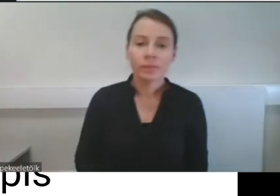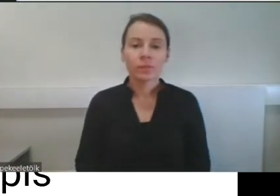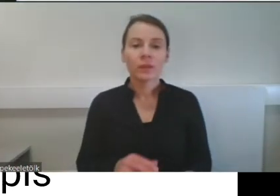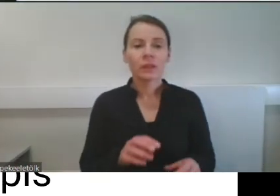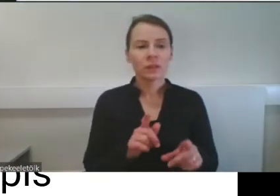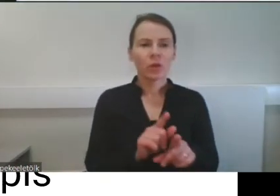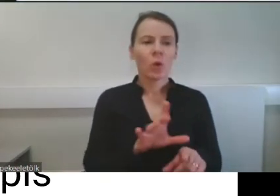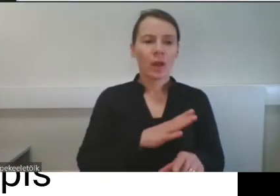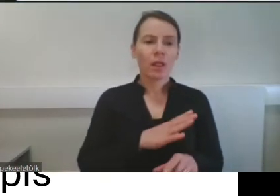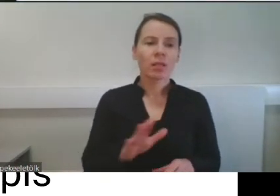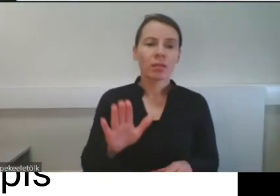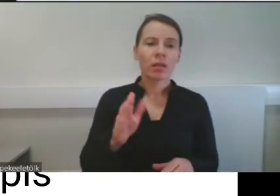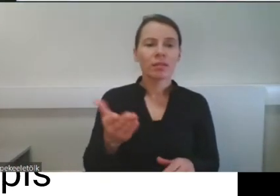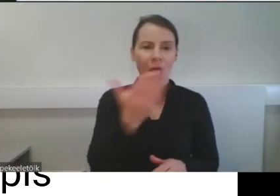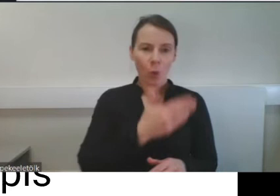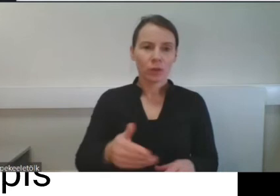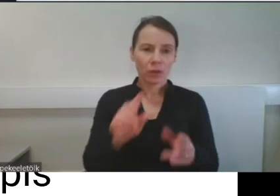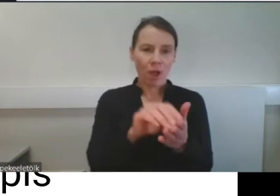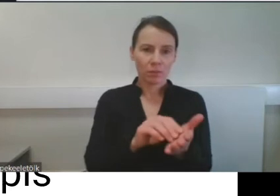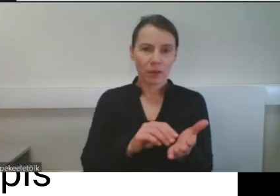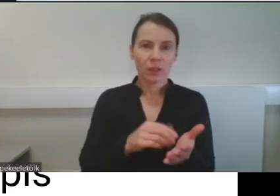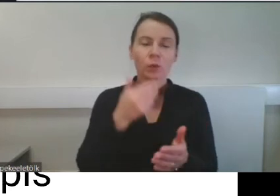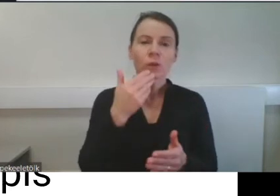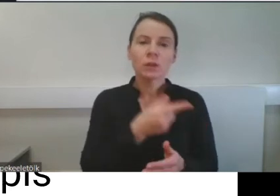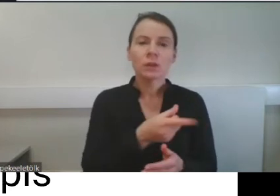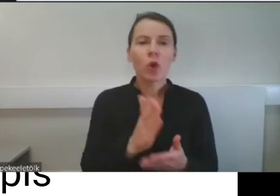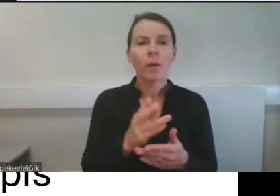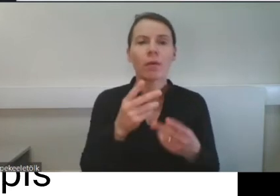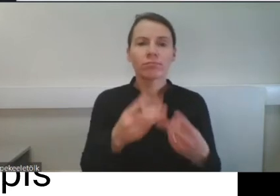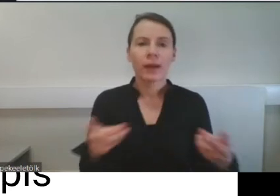nende liikide taga olevate seostega nagu sageli ei minda.